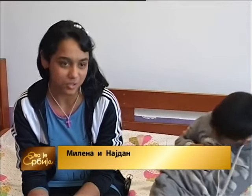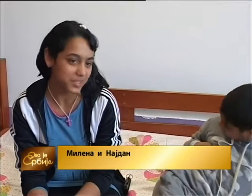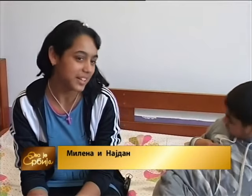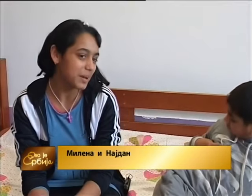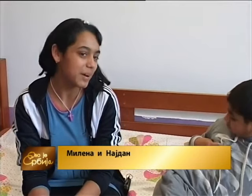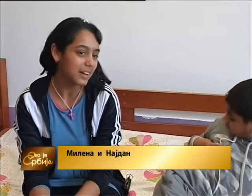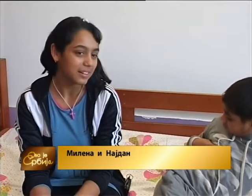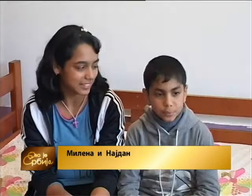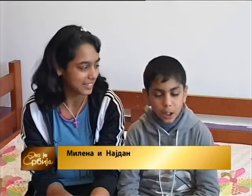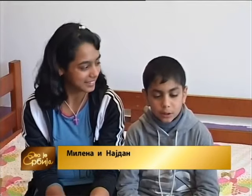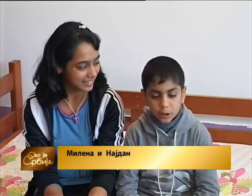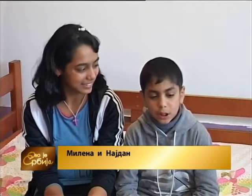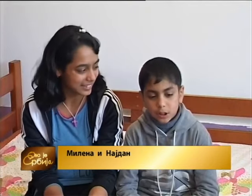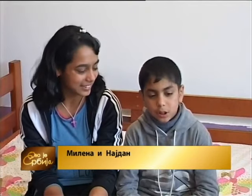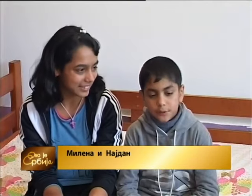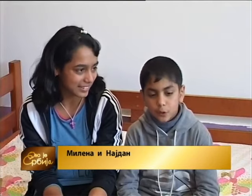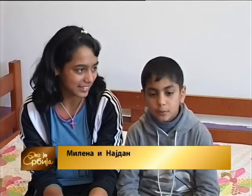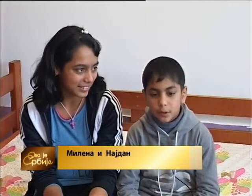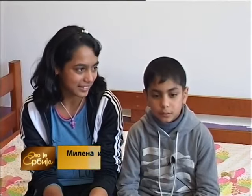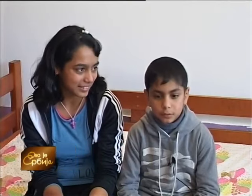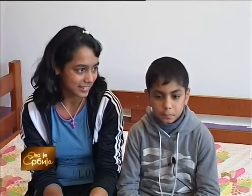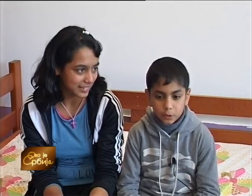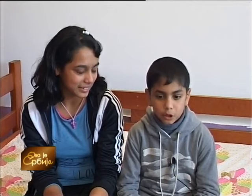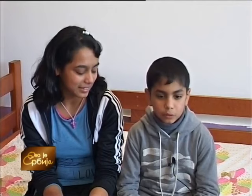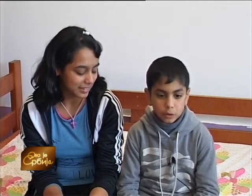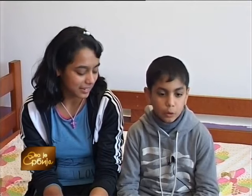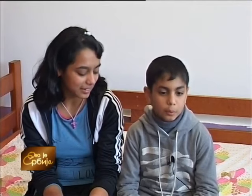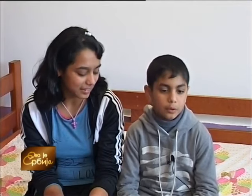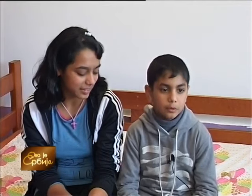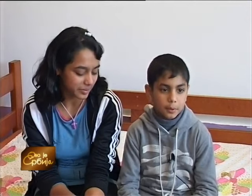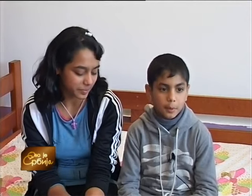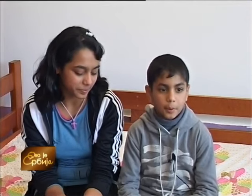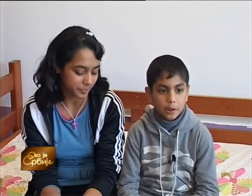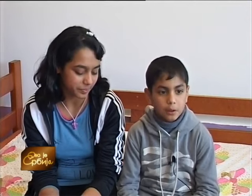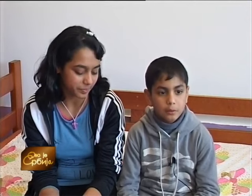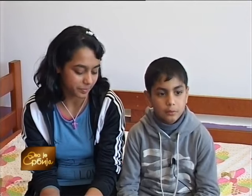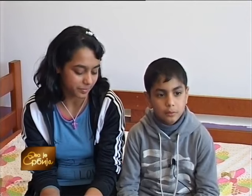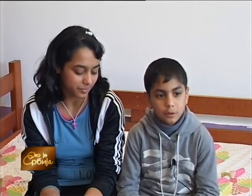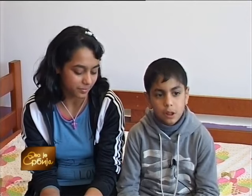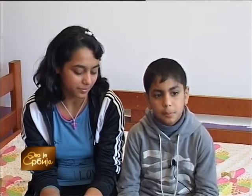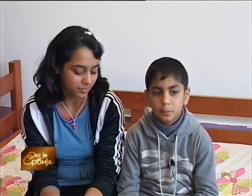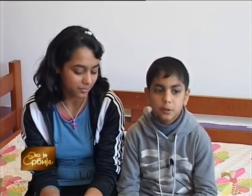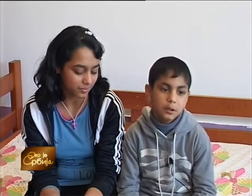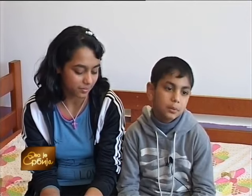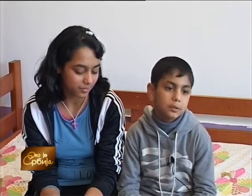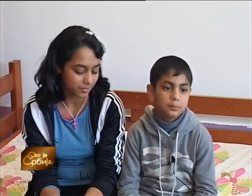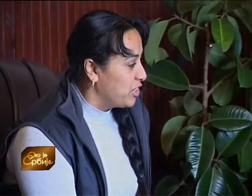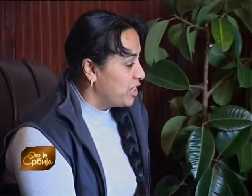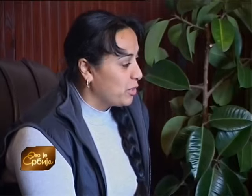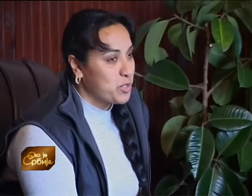sve što mi treba. Brati, sestre, svi ovde ponašaju se dobro prema meni. I ja prema